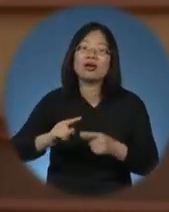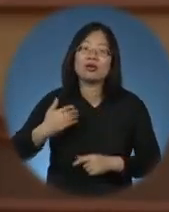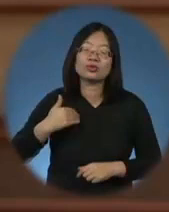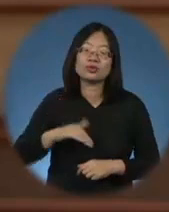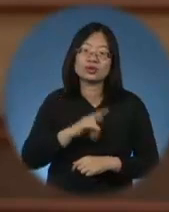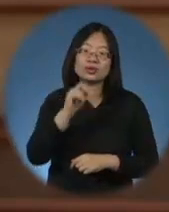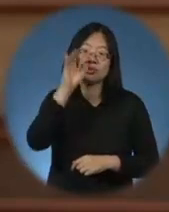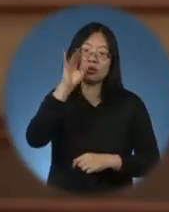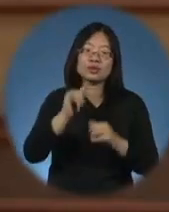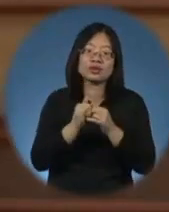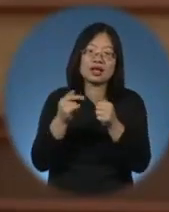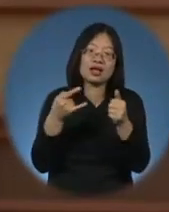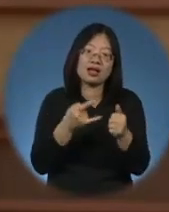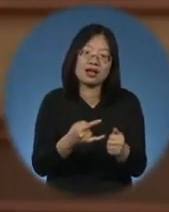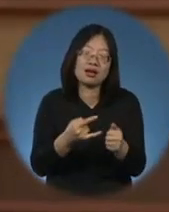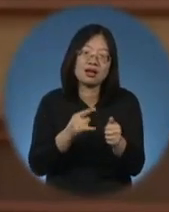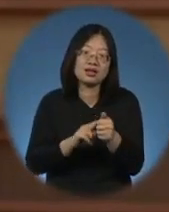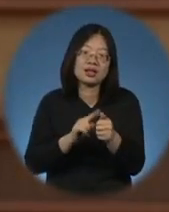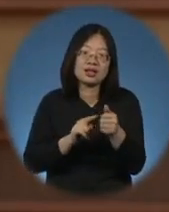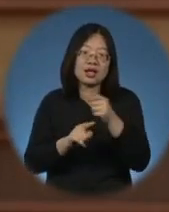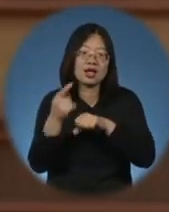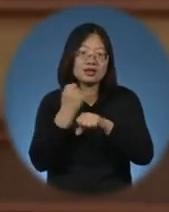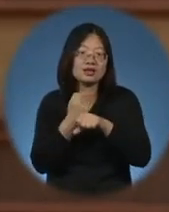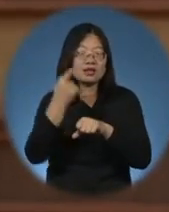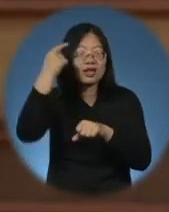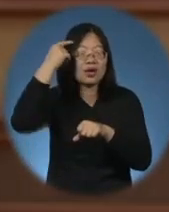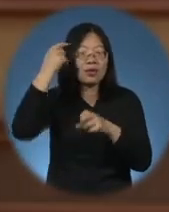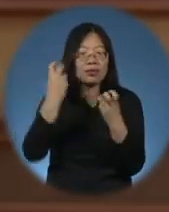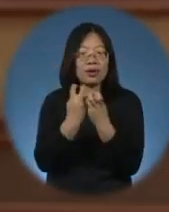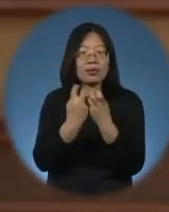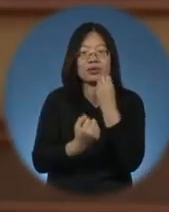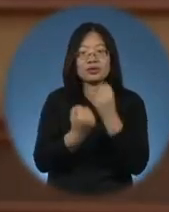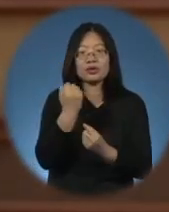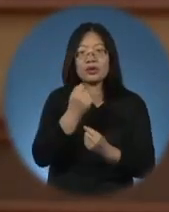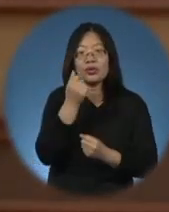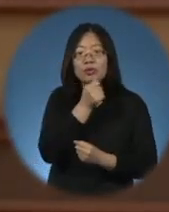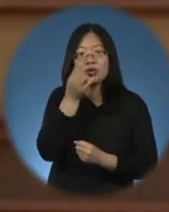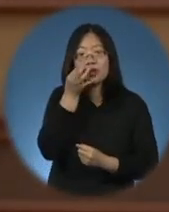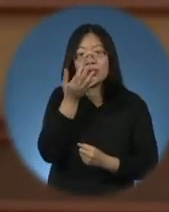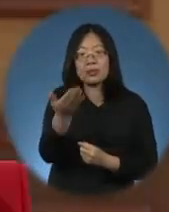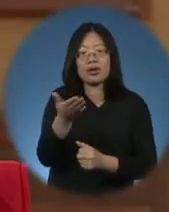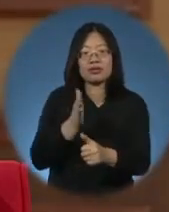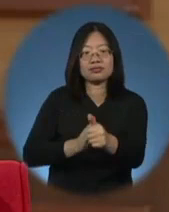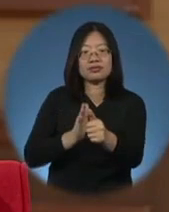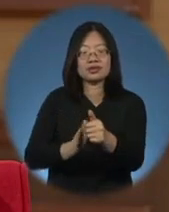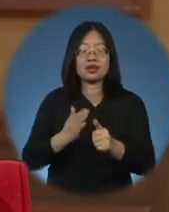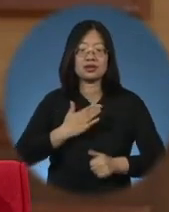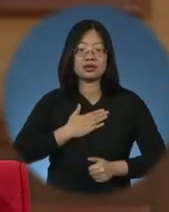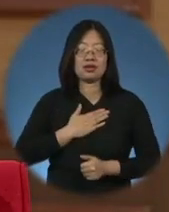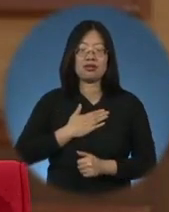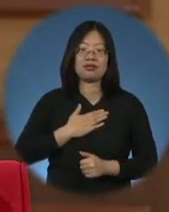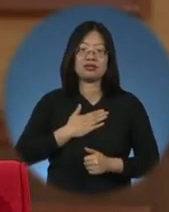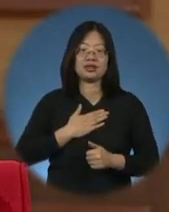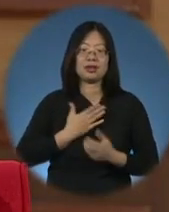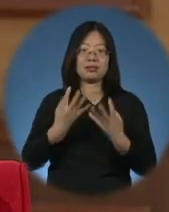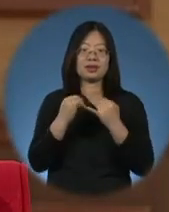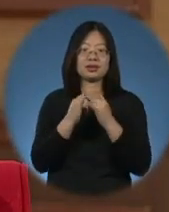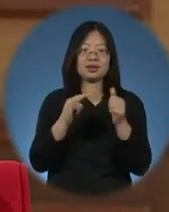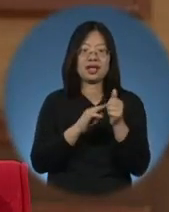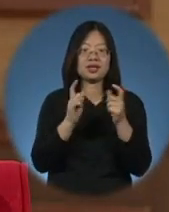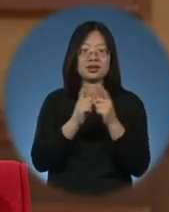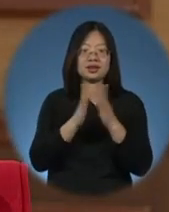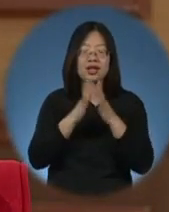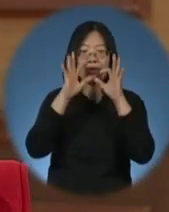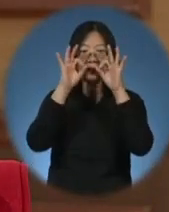우리 시청자분들한테 그 과학적 사고의 방법을 좀 소개해 주신다면요. 저는 많은 분들이